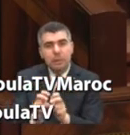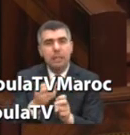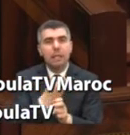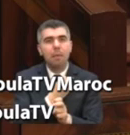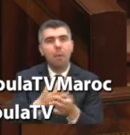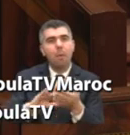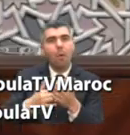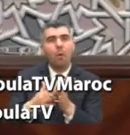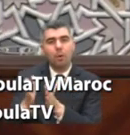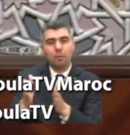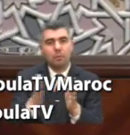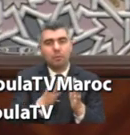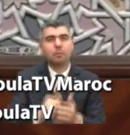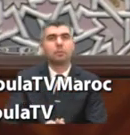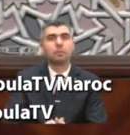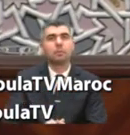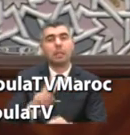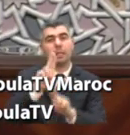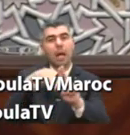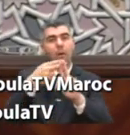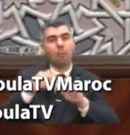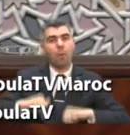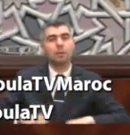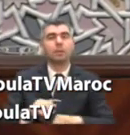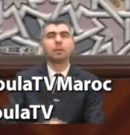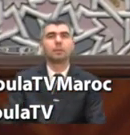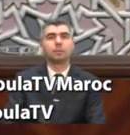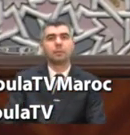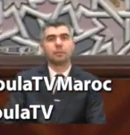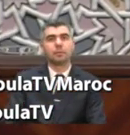وشكرا. كلمة للسيد الوزير للجواب، تفضلوا.